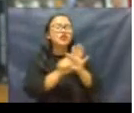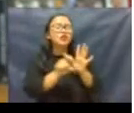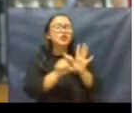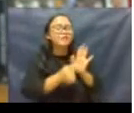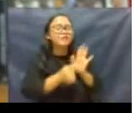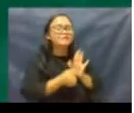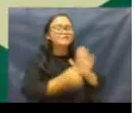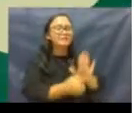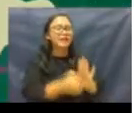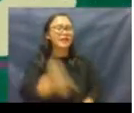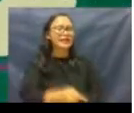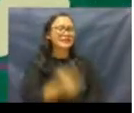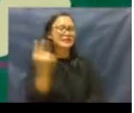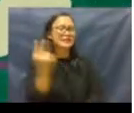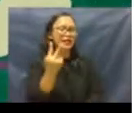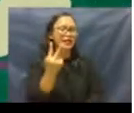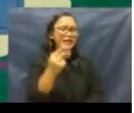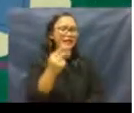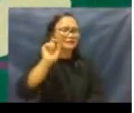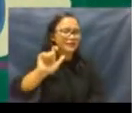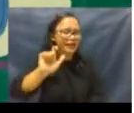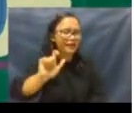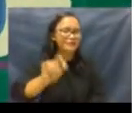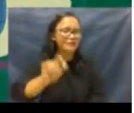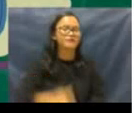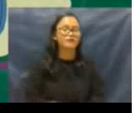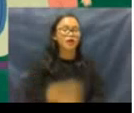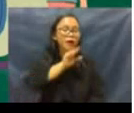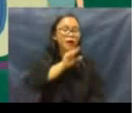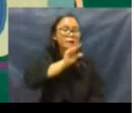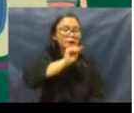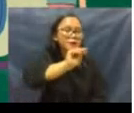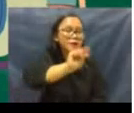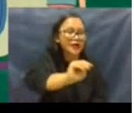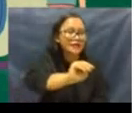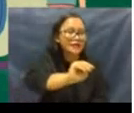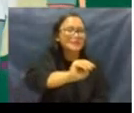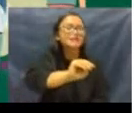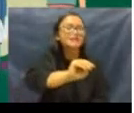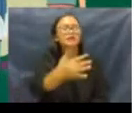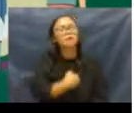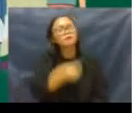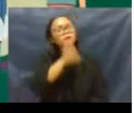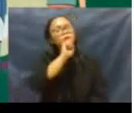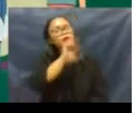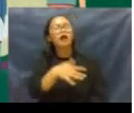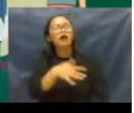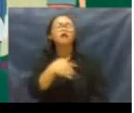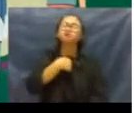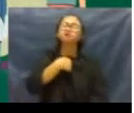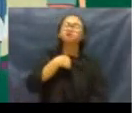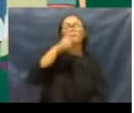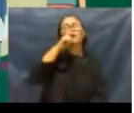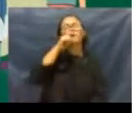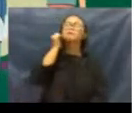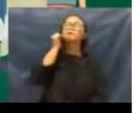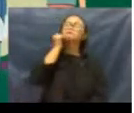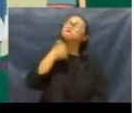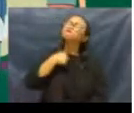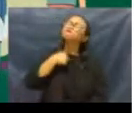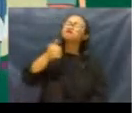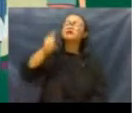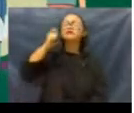cara. Melalui ucapan. Ucapkan, Bapak Ibu jadi sadar. Bapak Ibu jadi